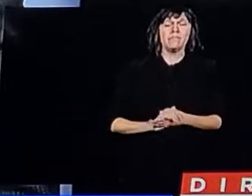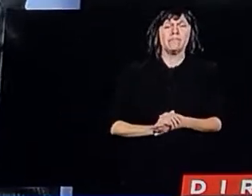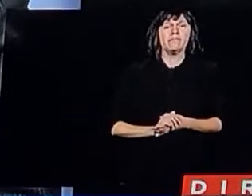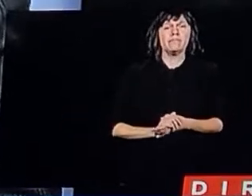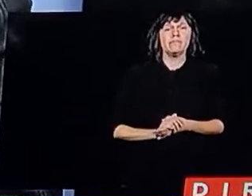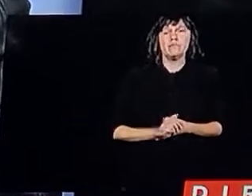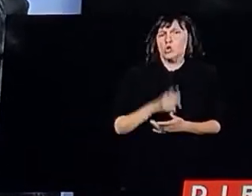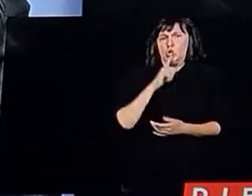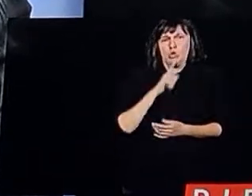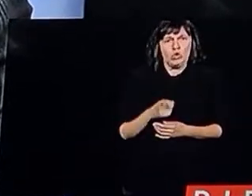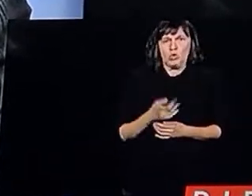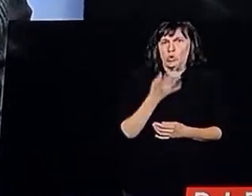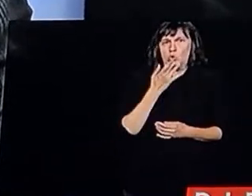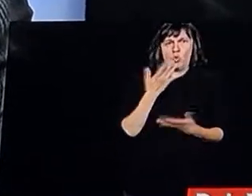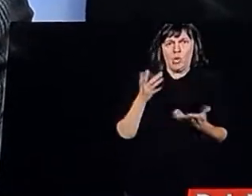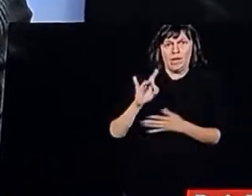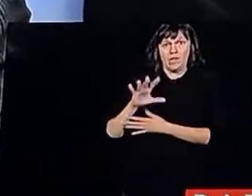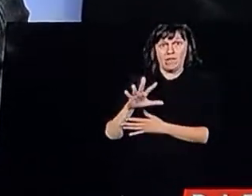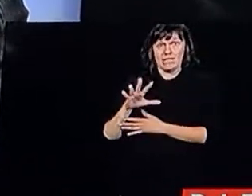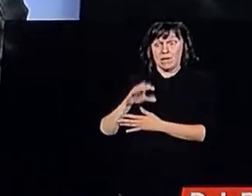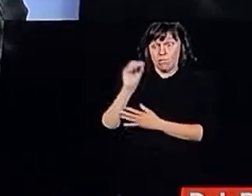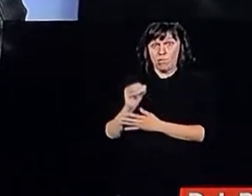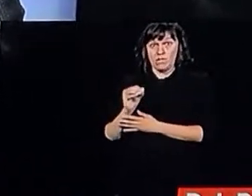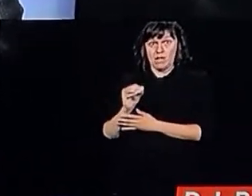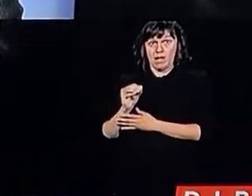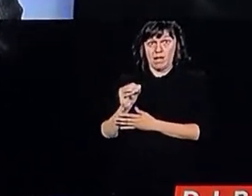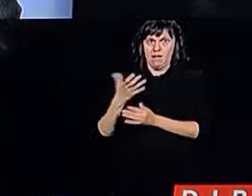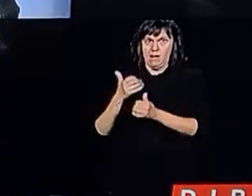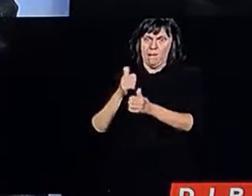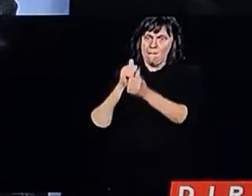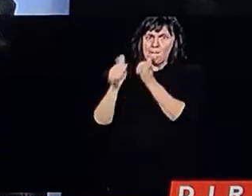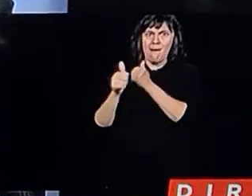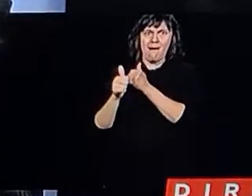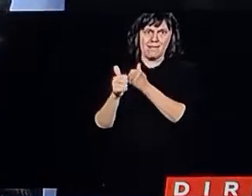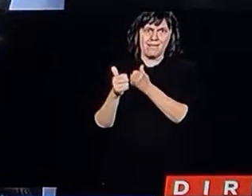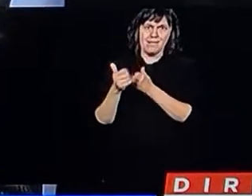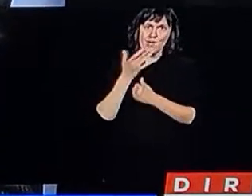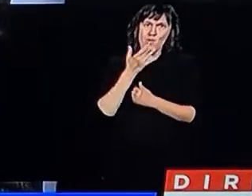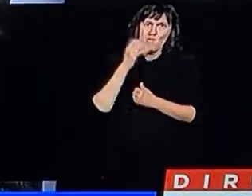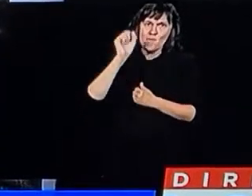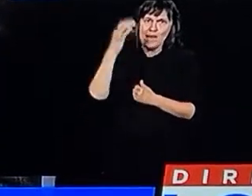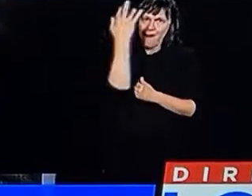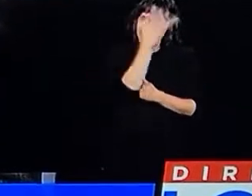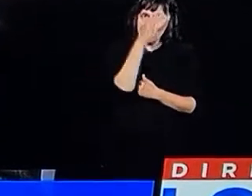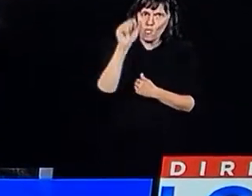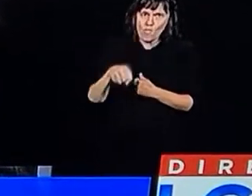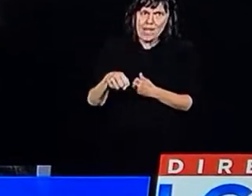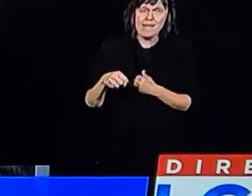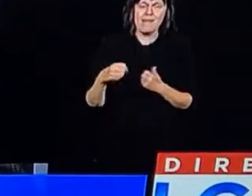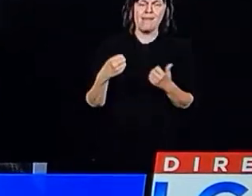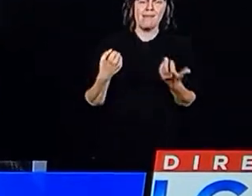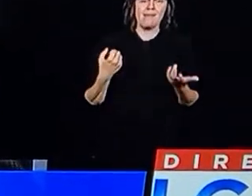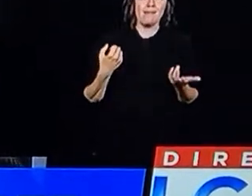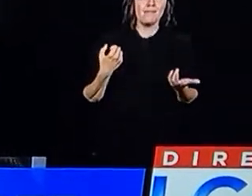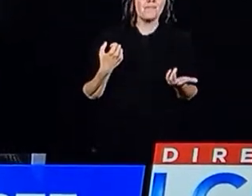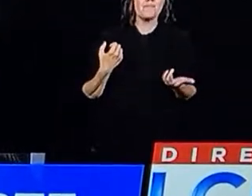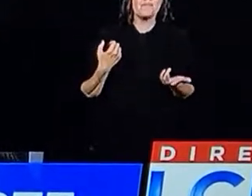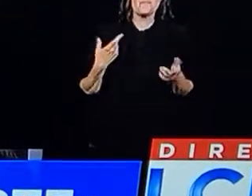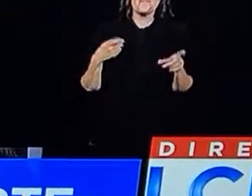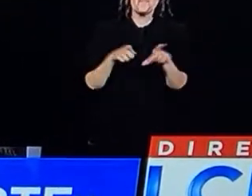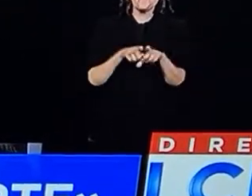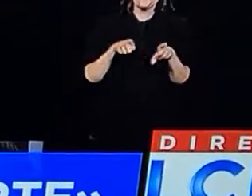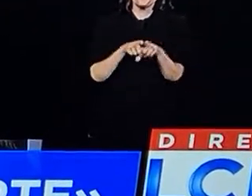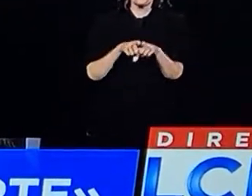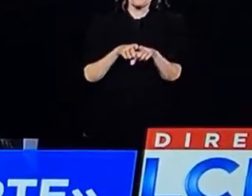le 85% augmente et on souhaite évidemment qu'il y ait le moins de